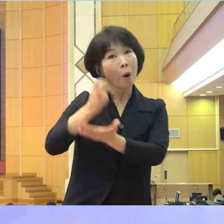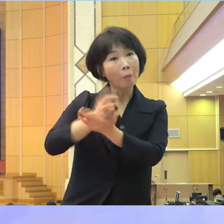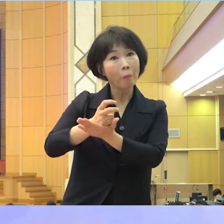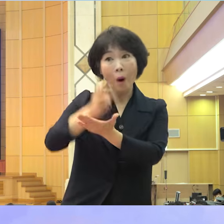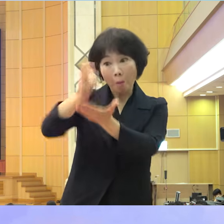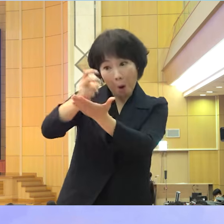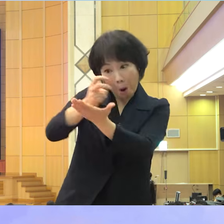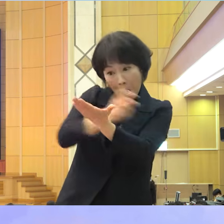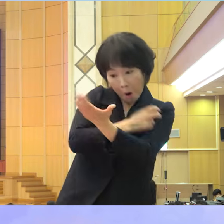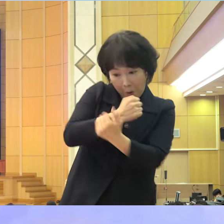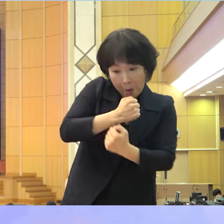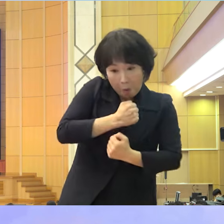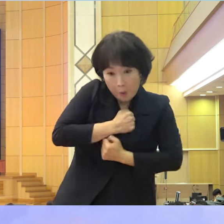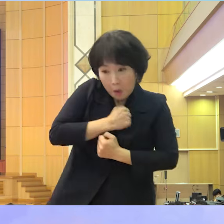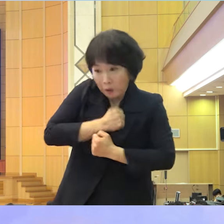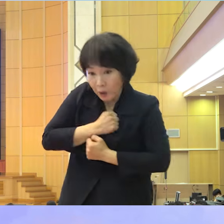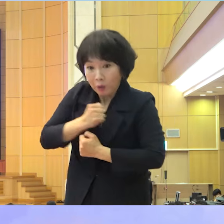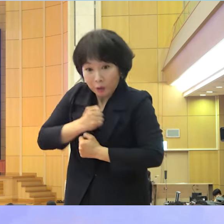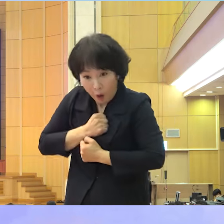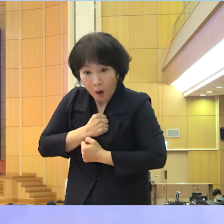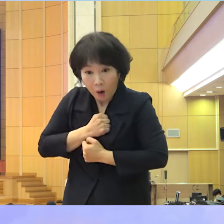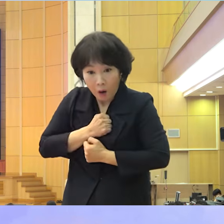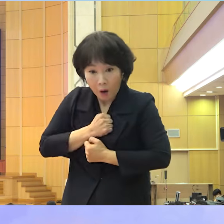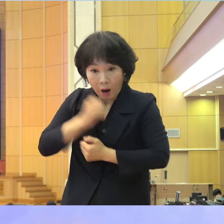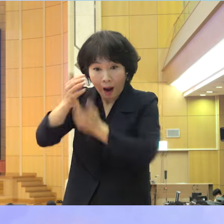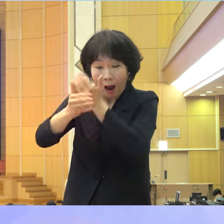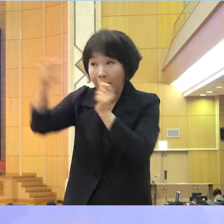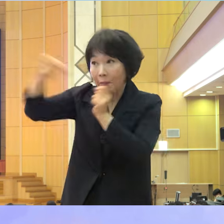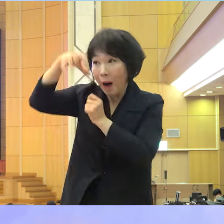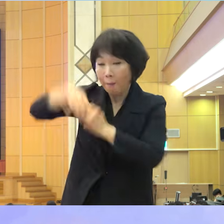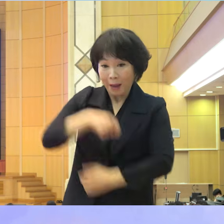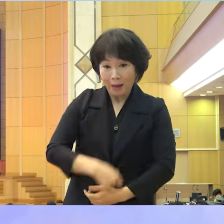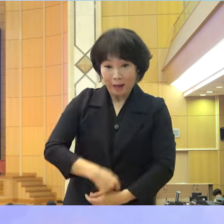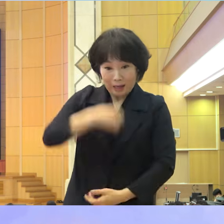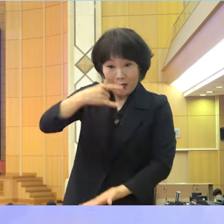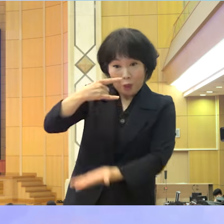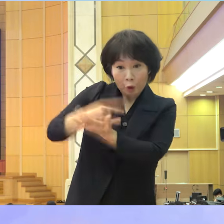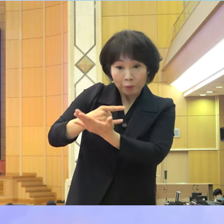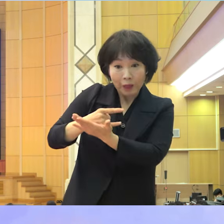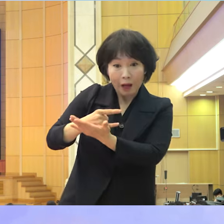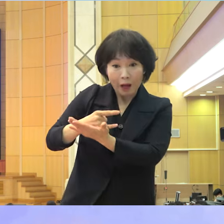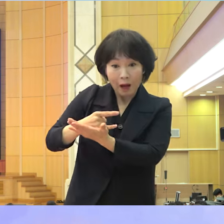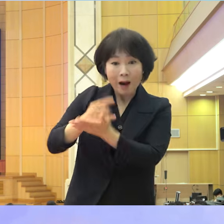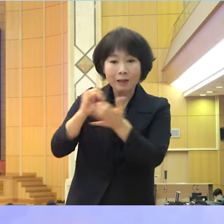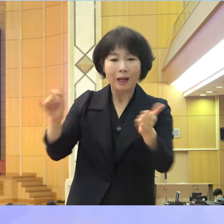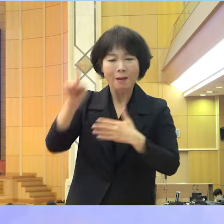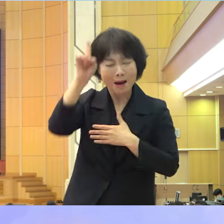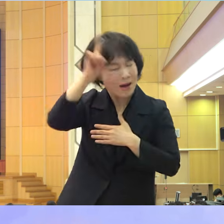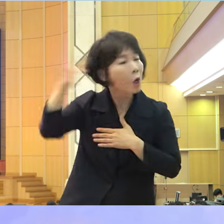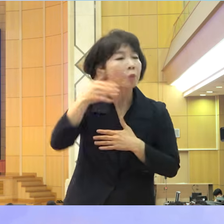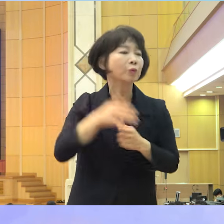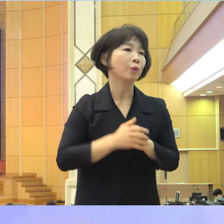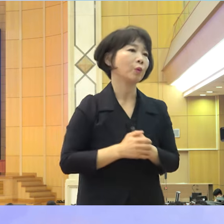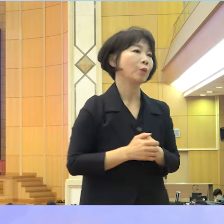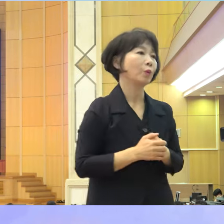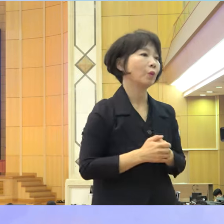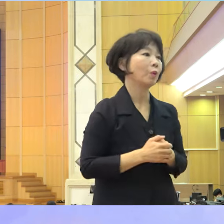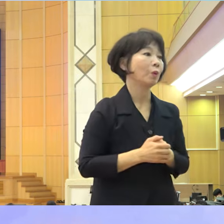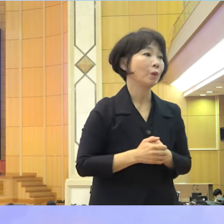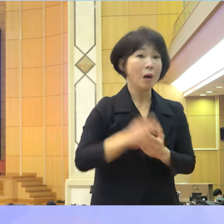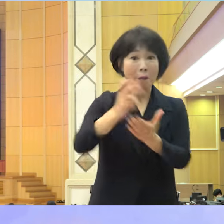내가 지켜서 그의 앞에 의롭다 하심을 얻을 육체가 없나니,